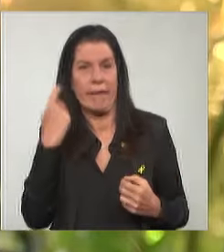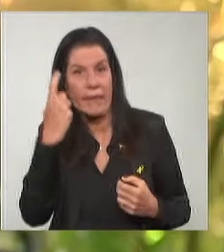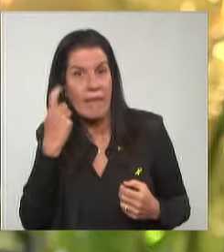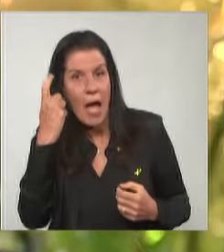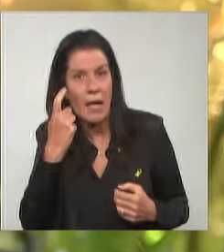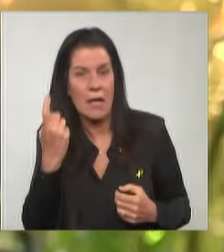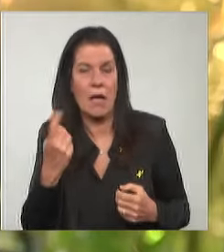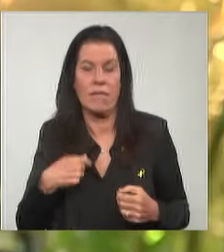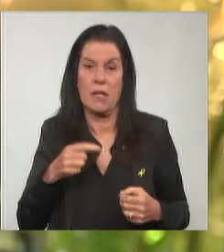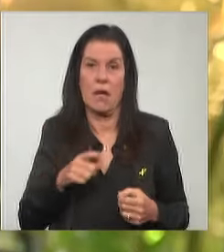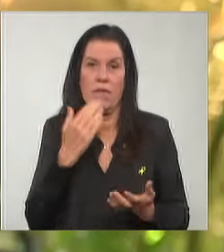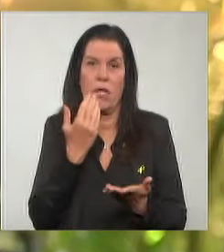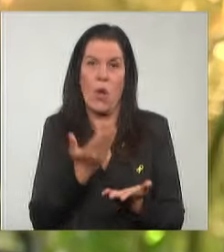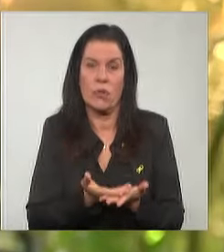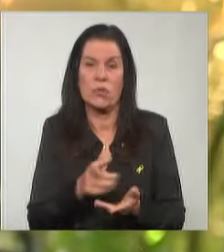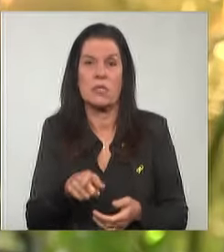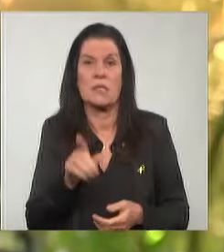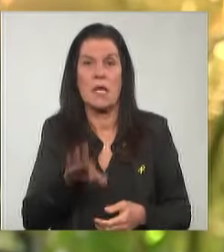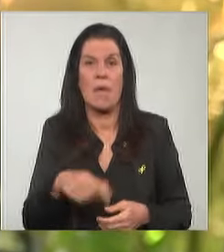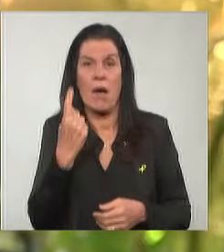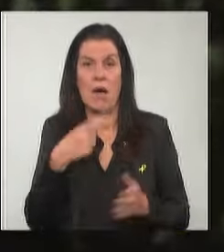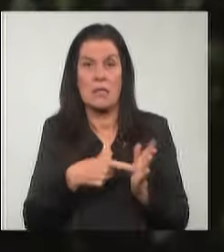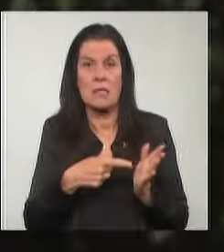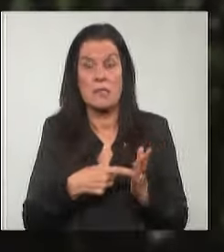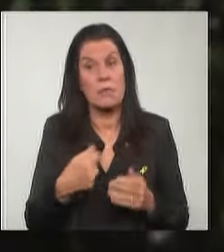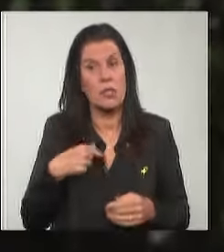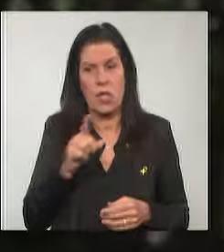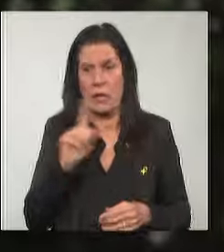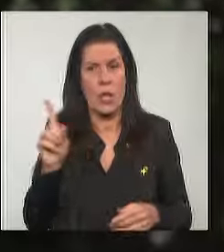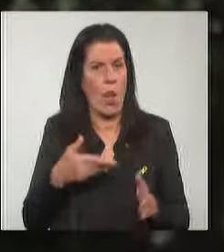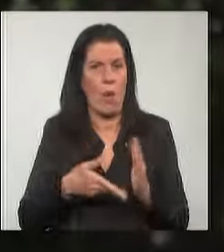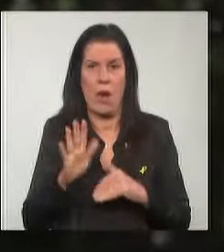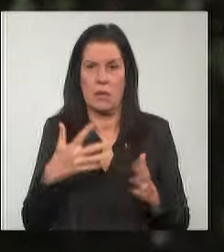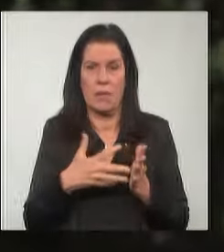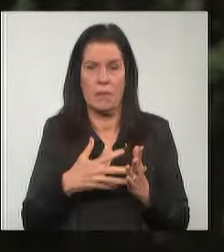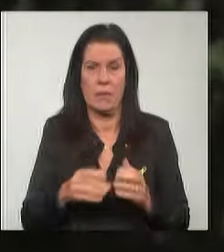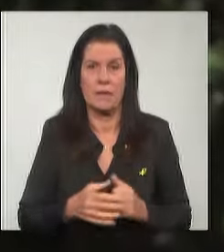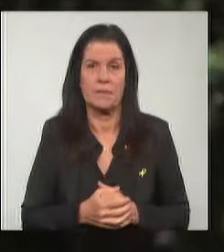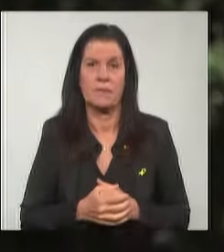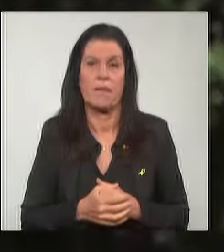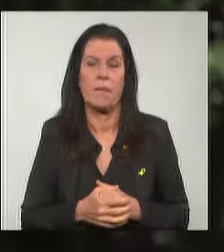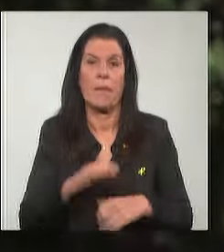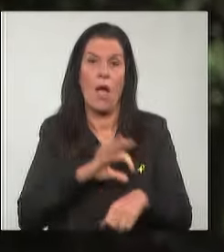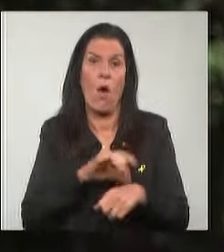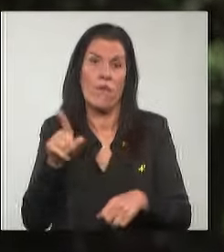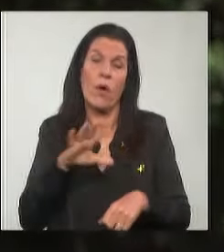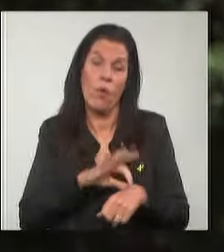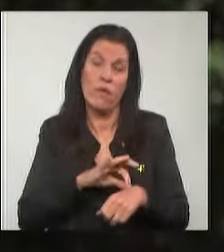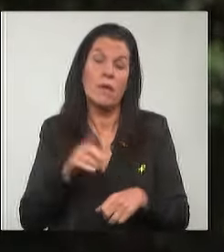ואני חייבת להודות שזו גם הייתה אחת הסיבות שלא כל כך הלכתי להיבדק. בסופו של יום הרופא הוא רופא, הוא גבר, הוא לא